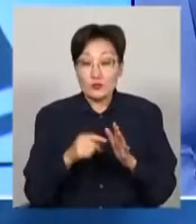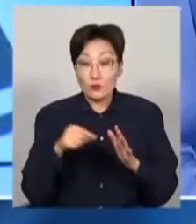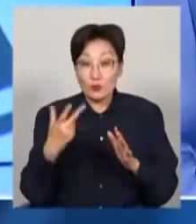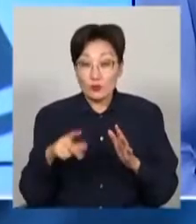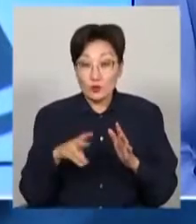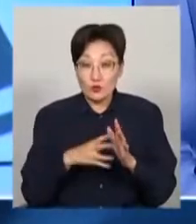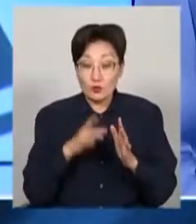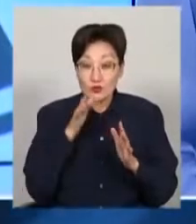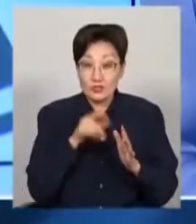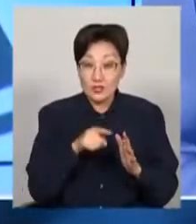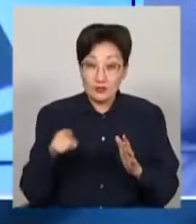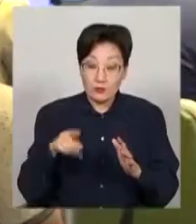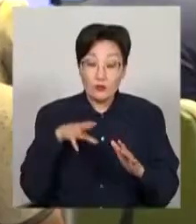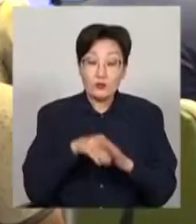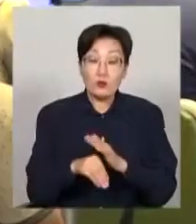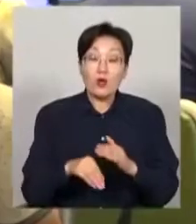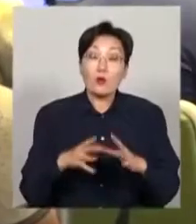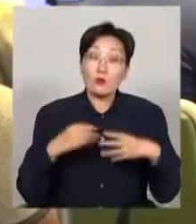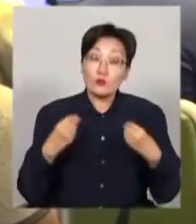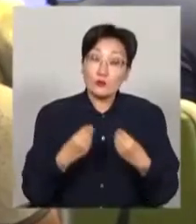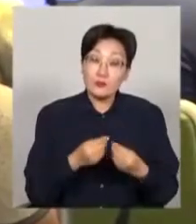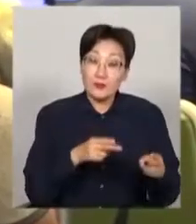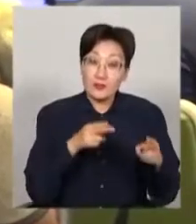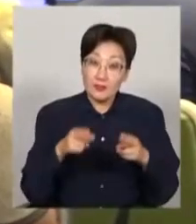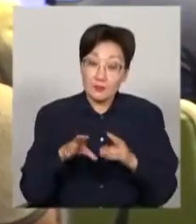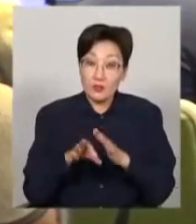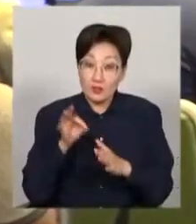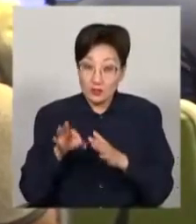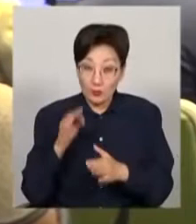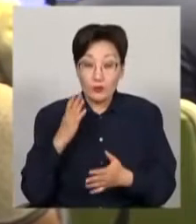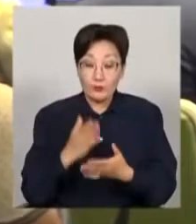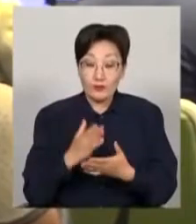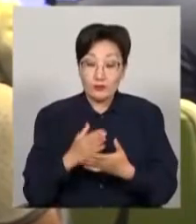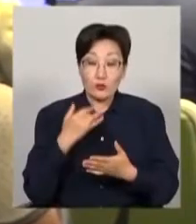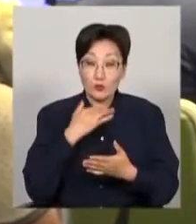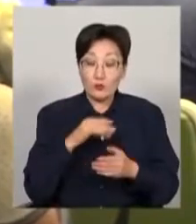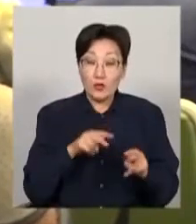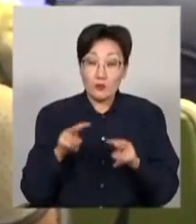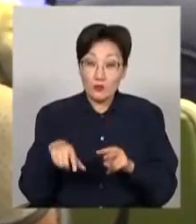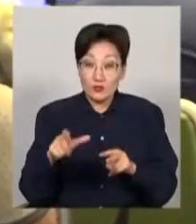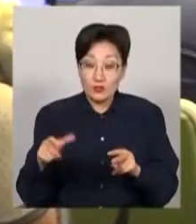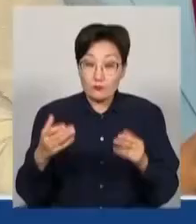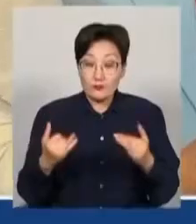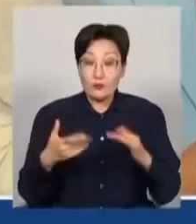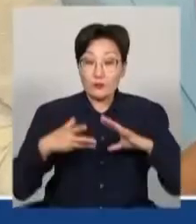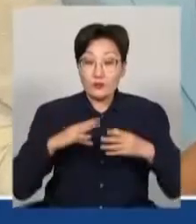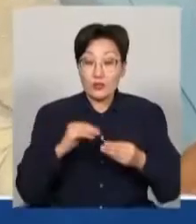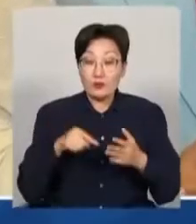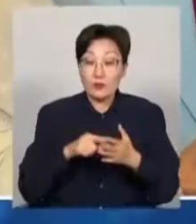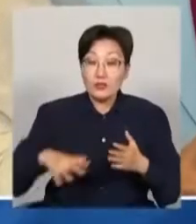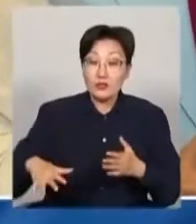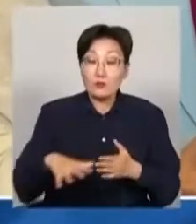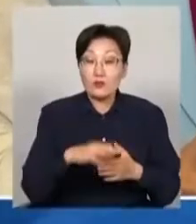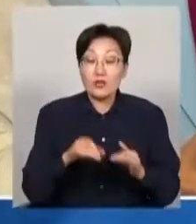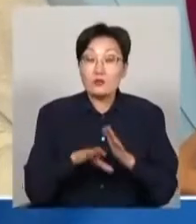жас аралығында екен. Олардың ішінде отбасымен келіп топ болып таңдау жасағандарда көп дейді бақылаушылар. Енді жалпы қала аумағында